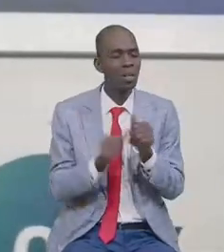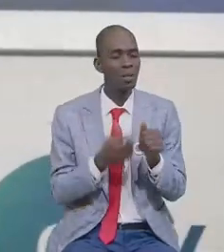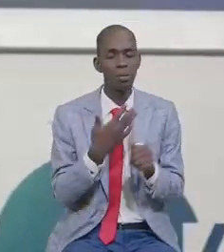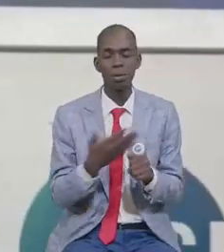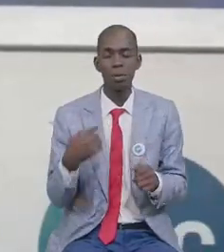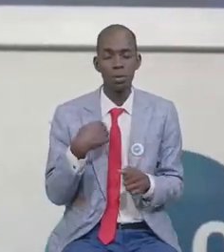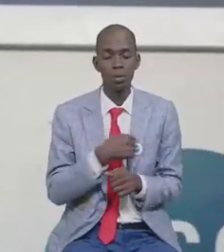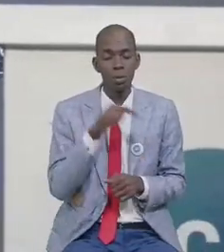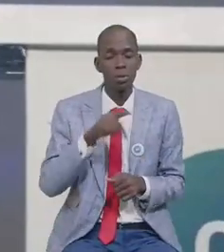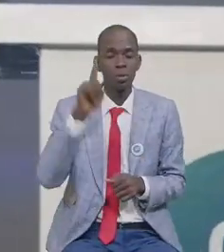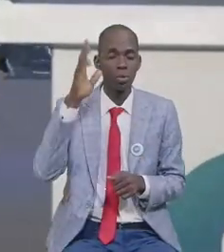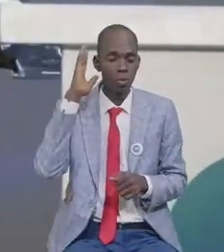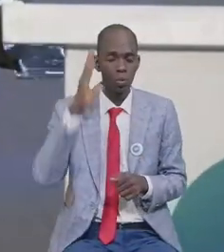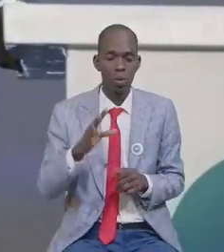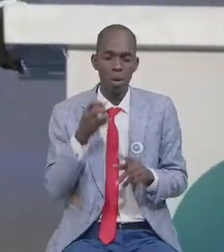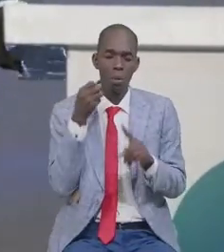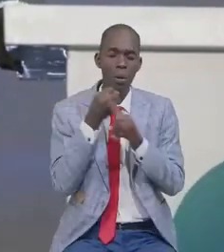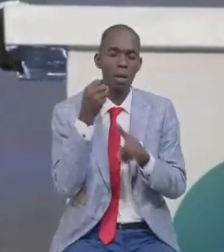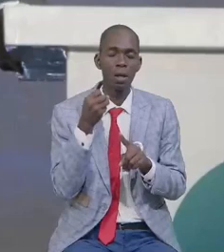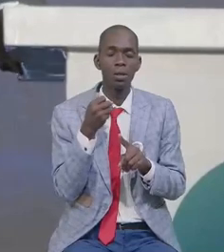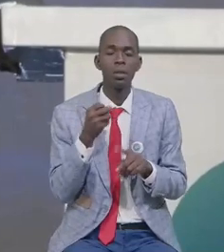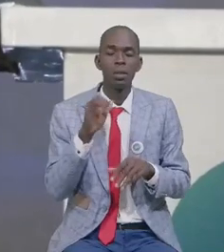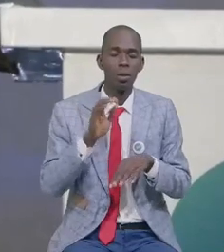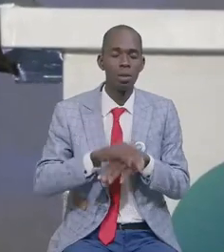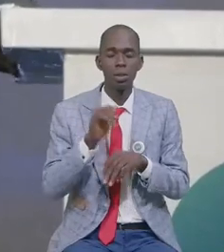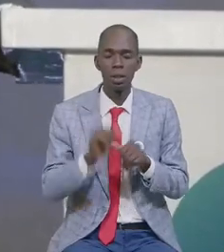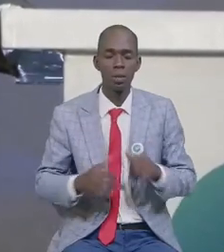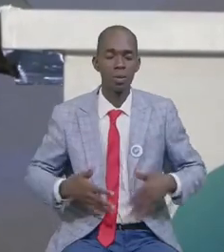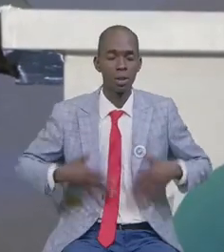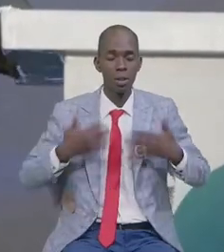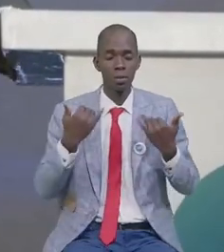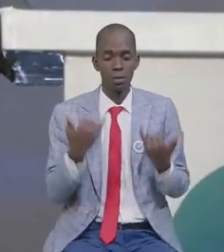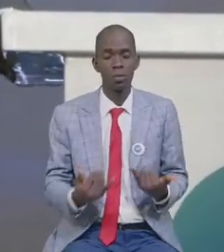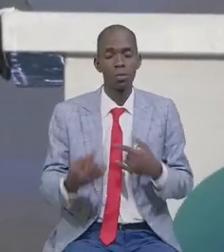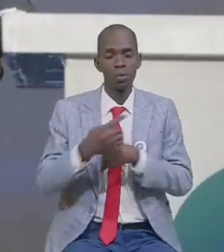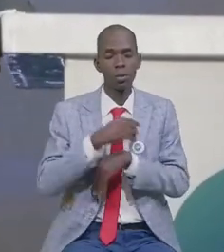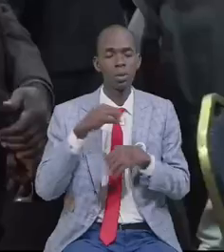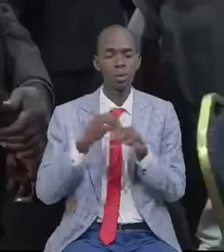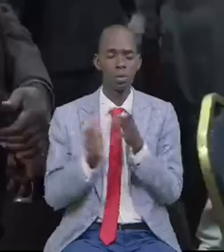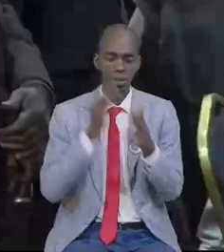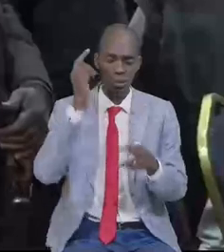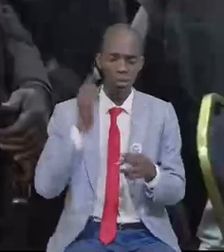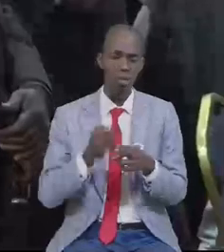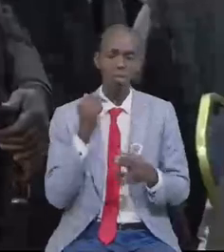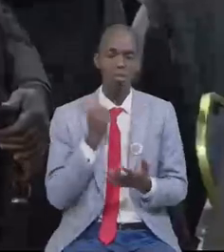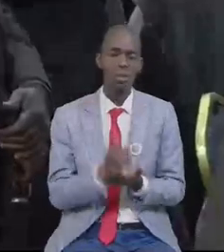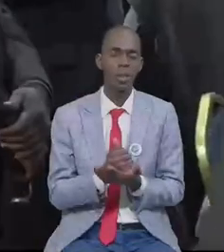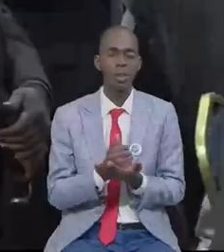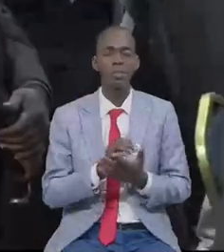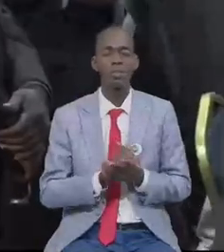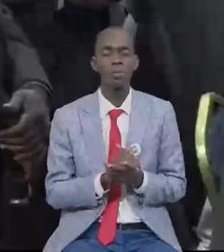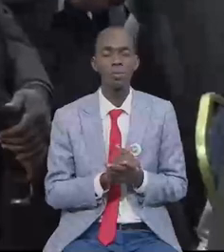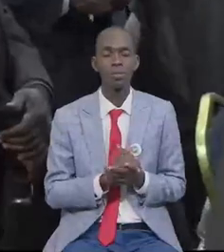besoin imparti à chaque vie, en ce jour même, au nom de Jésus.